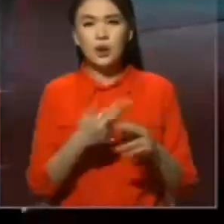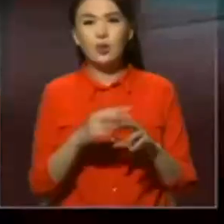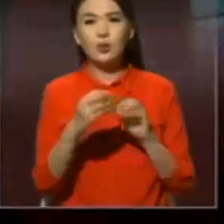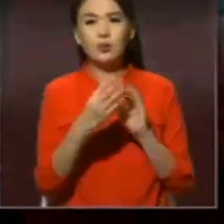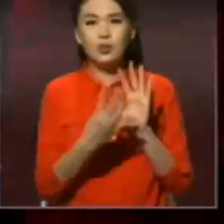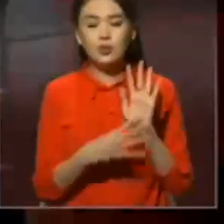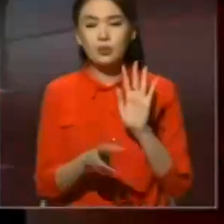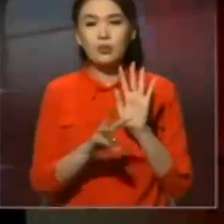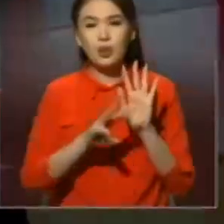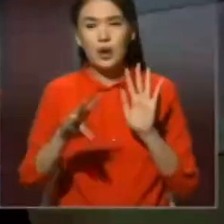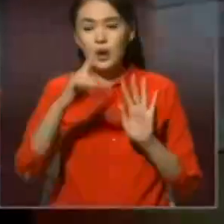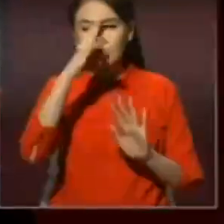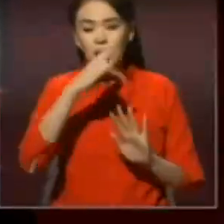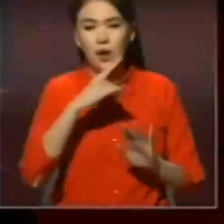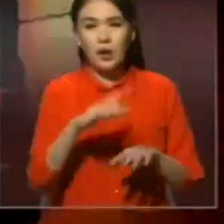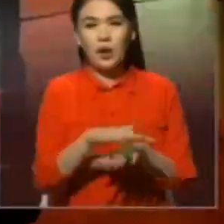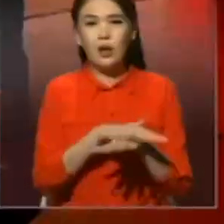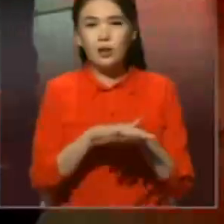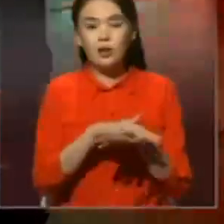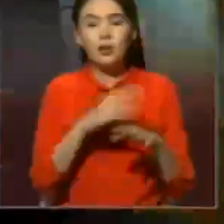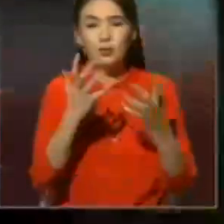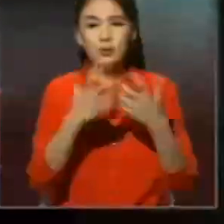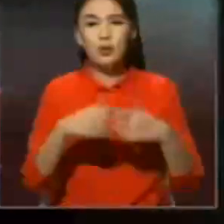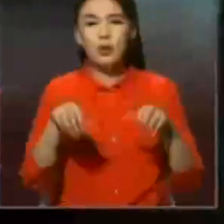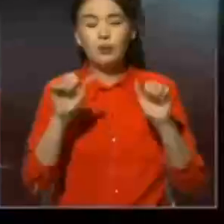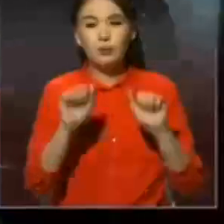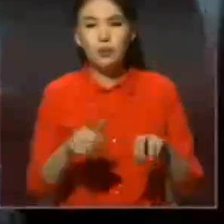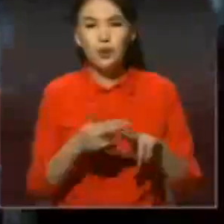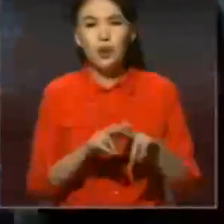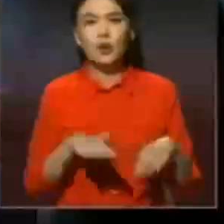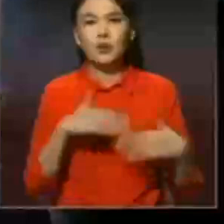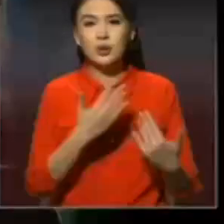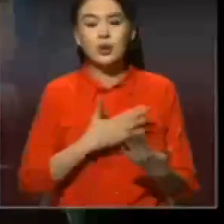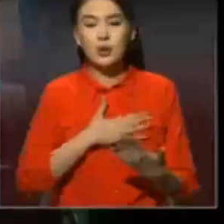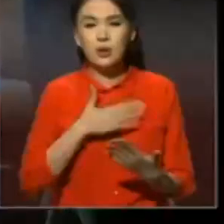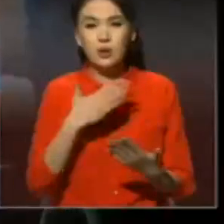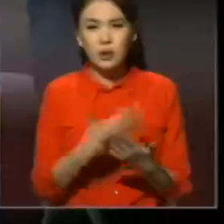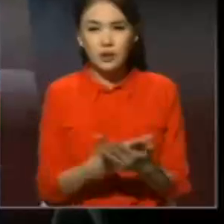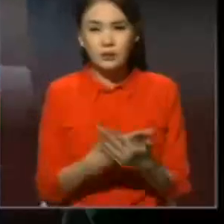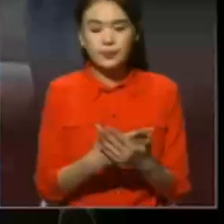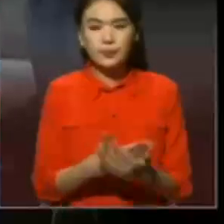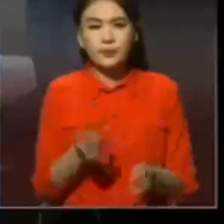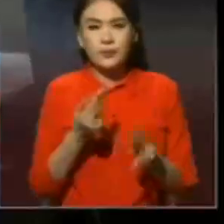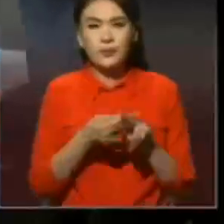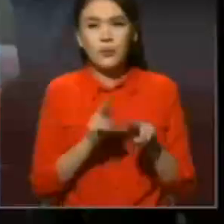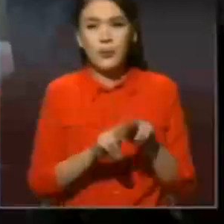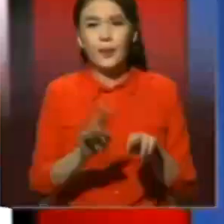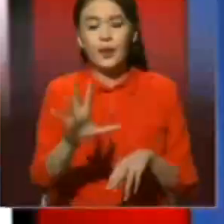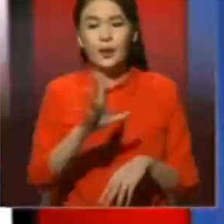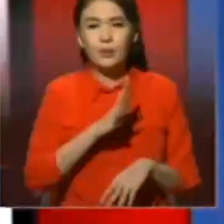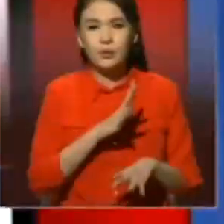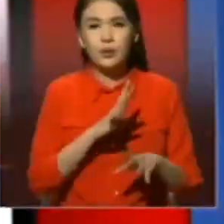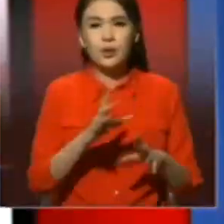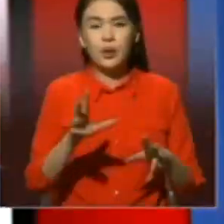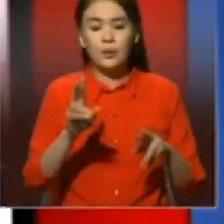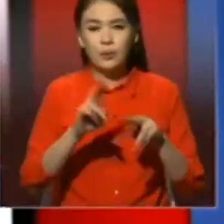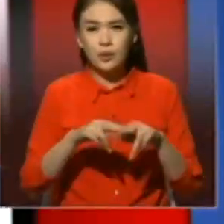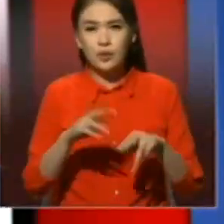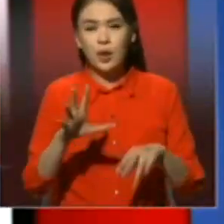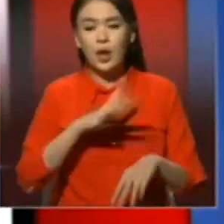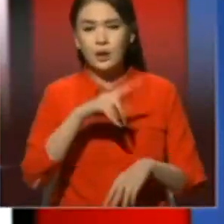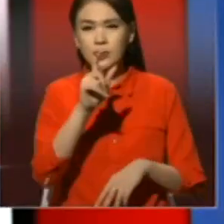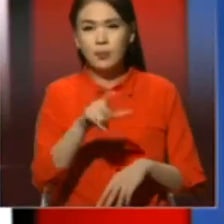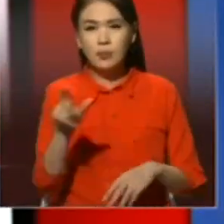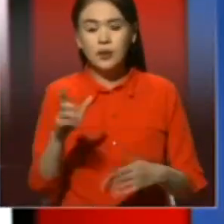19 миллион Қазақстанның халқы деп есептеуге болады. Енді сол жанашырлары, әрине, ол бұл жерде мүшелік куәлігін алған азаматтар